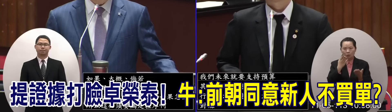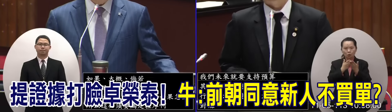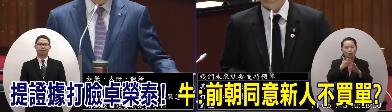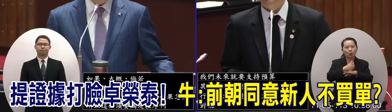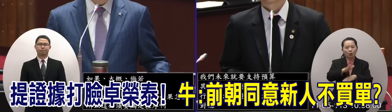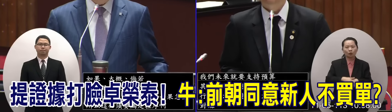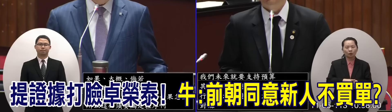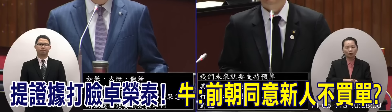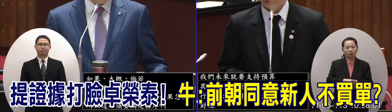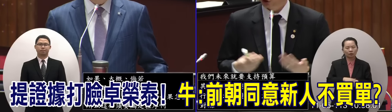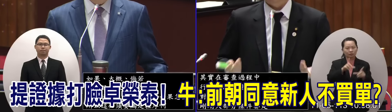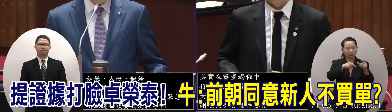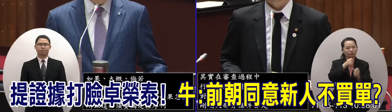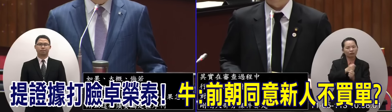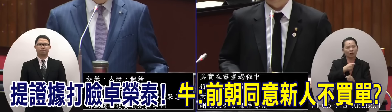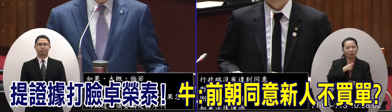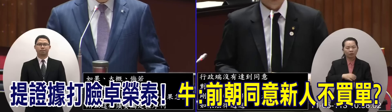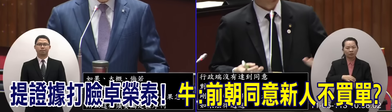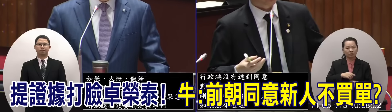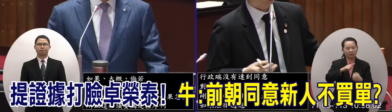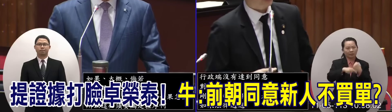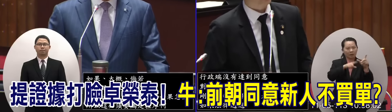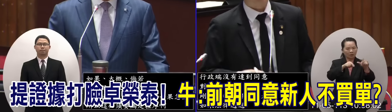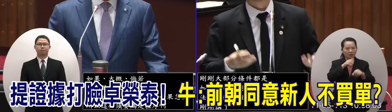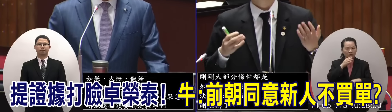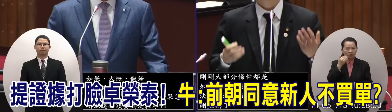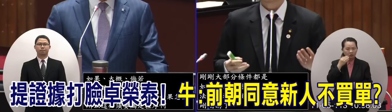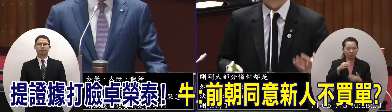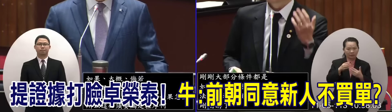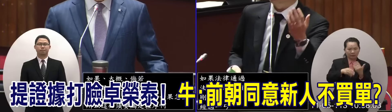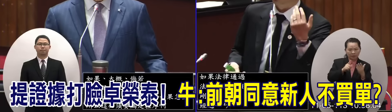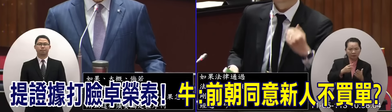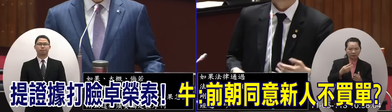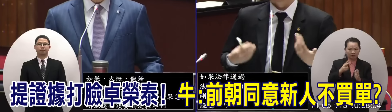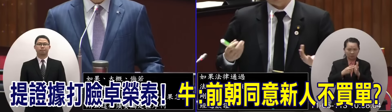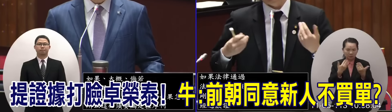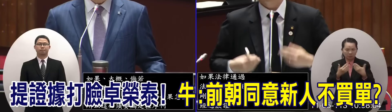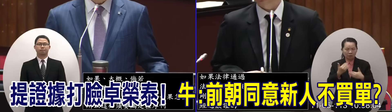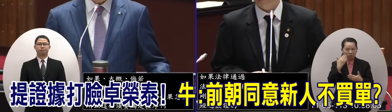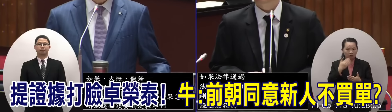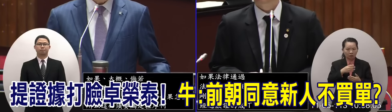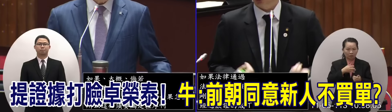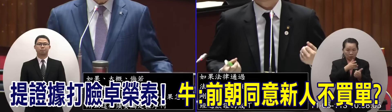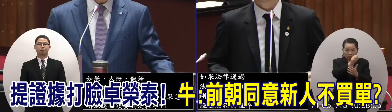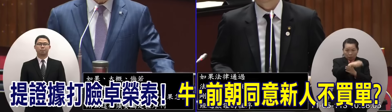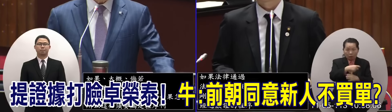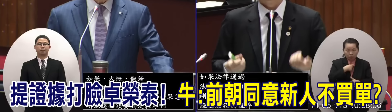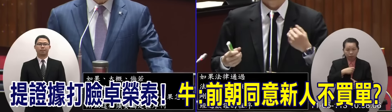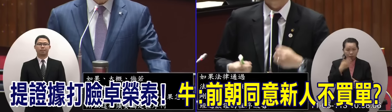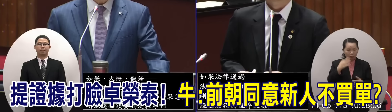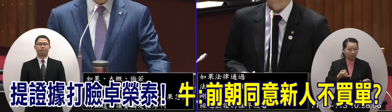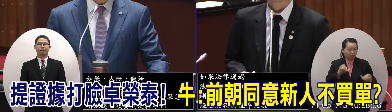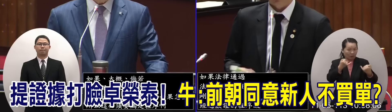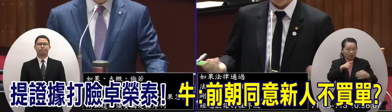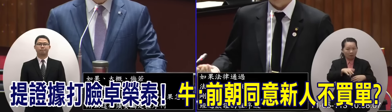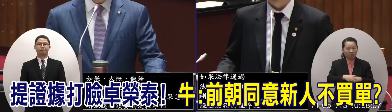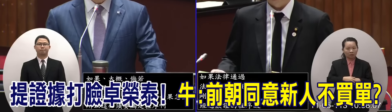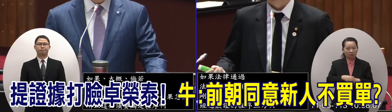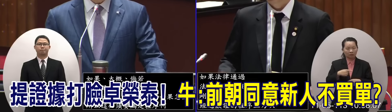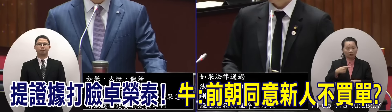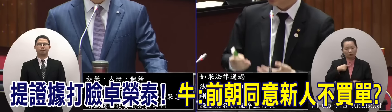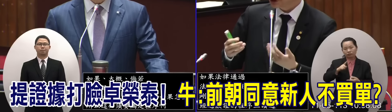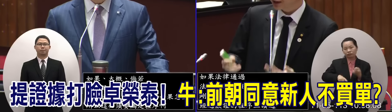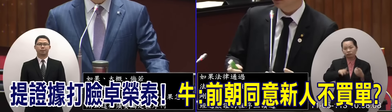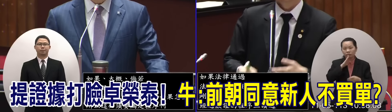当然就应该要执行嘛。所以就法论法嘛，你如果讲说哪一条法律明定你要同意，然后我们硬要冲突，那当然就是一个我们站不住